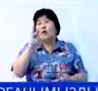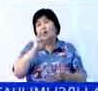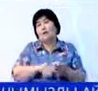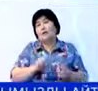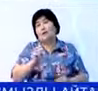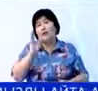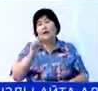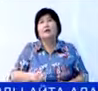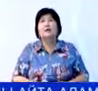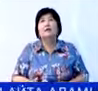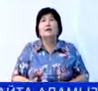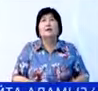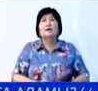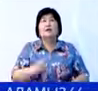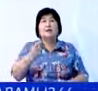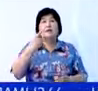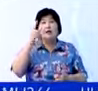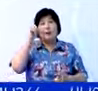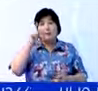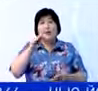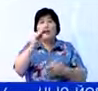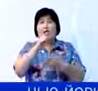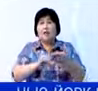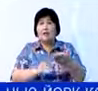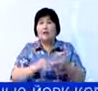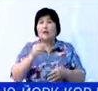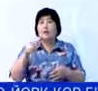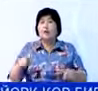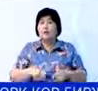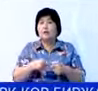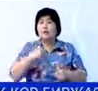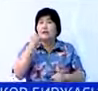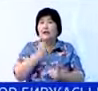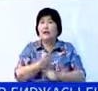тағылады. Сіз белгіленген талаптарды бұзып тұрсыз. Біз сізге қатаң ескертеміз.